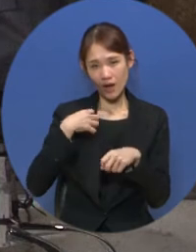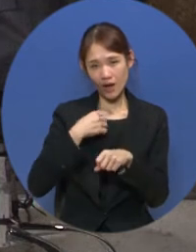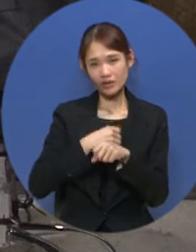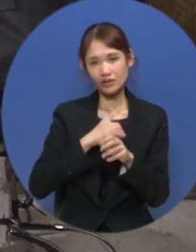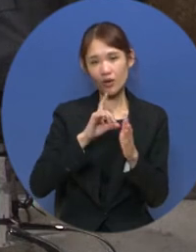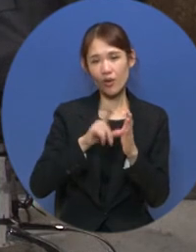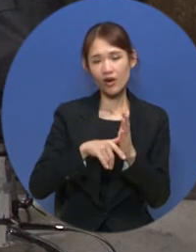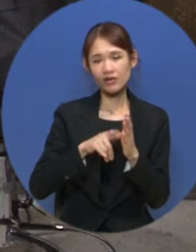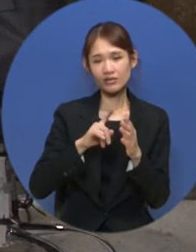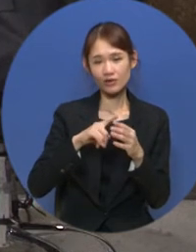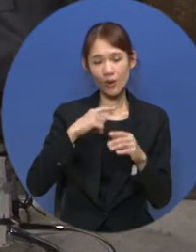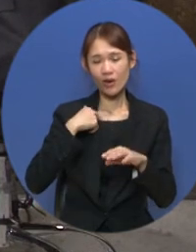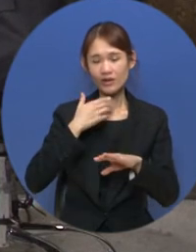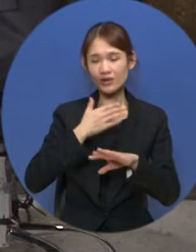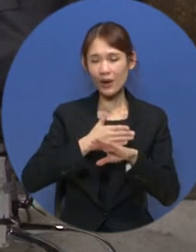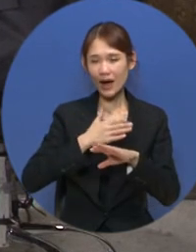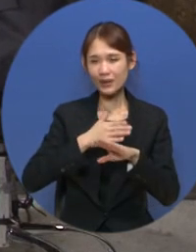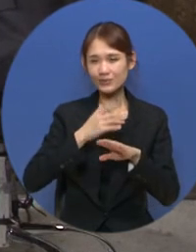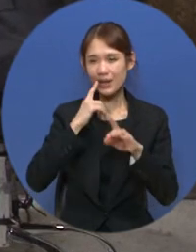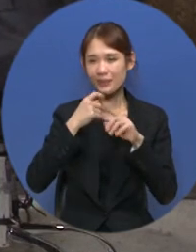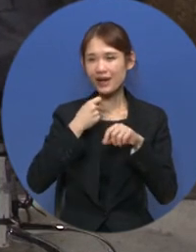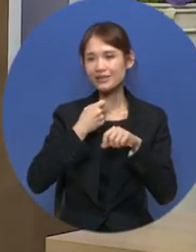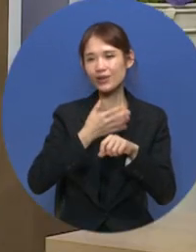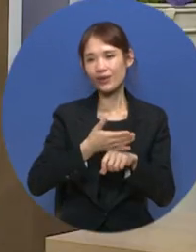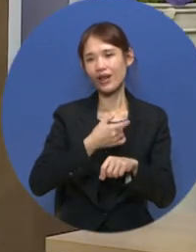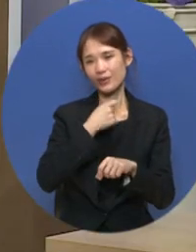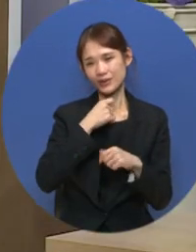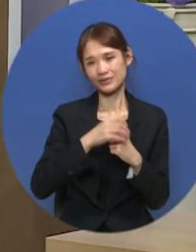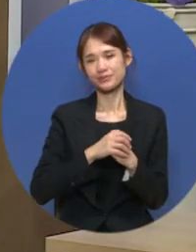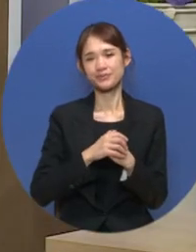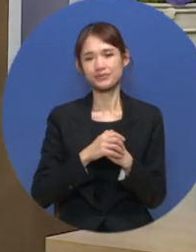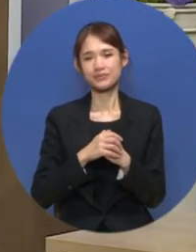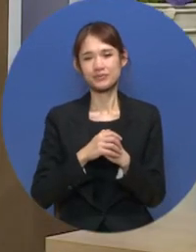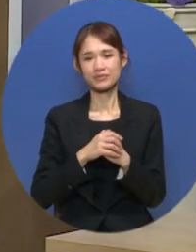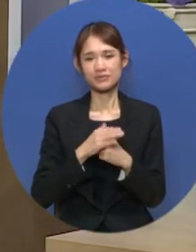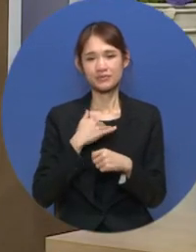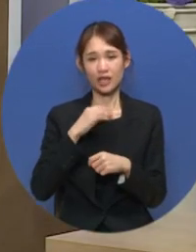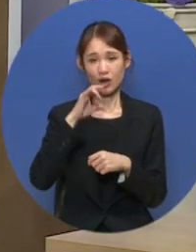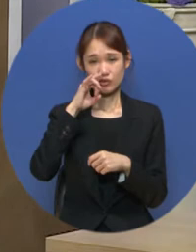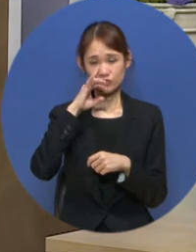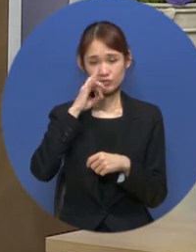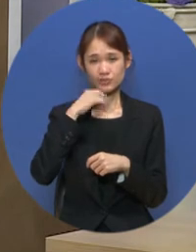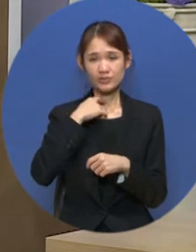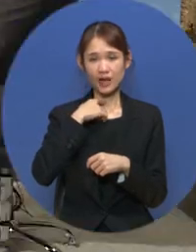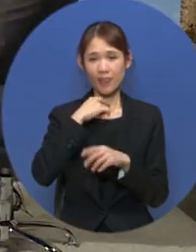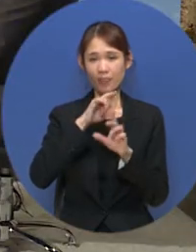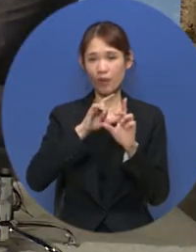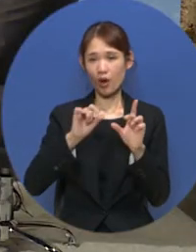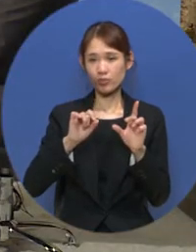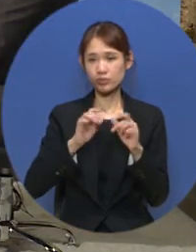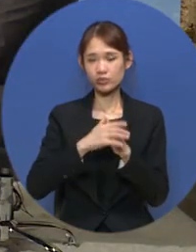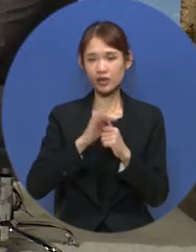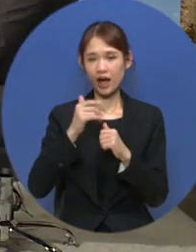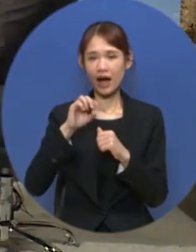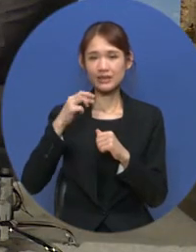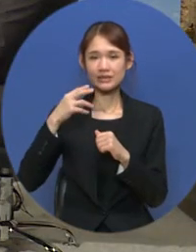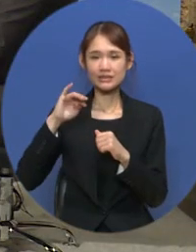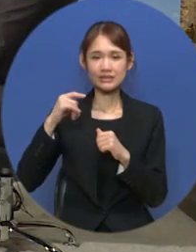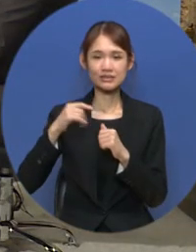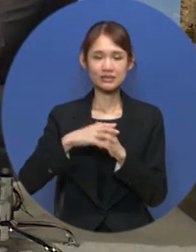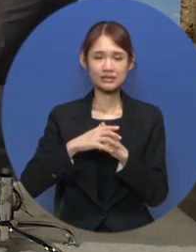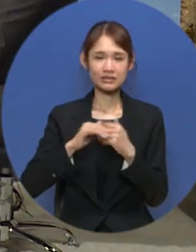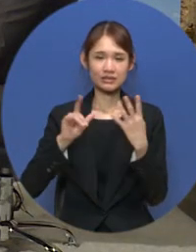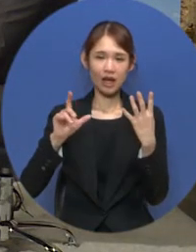대해서도 저도 좀 감사의 말씀을 전하고 싶은데요. 제가 이제 좀 궁금했던 부분이 이 하티스트를